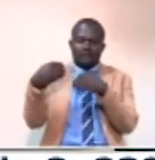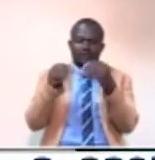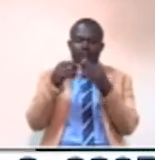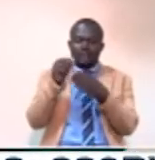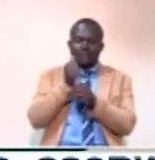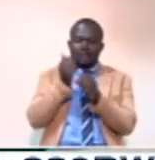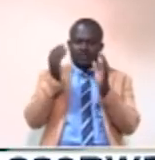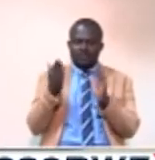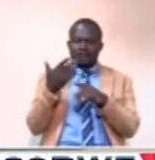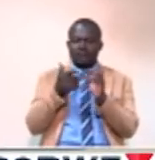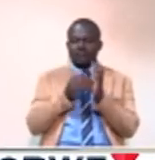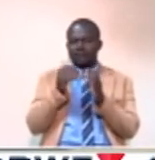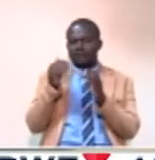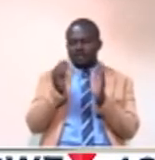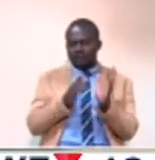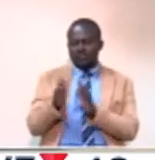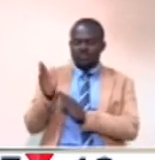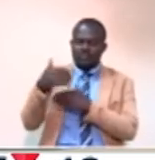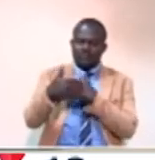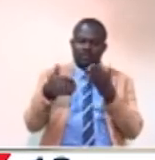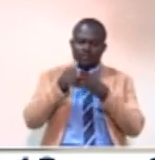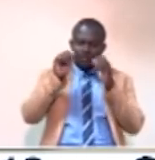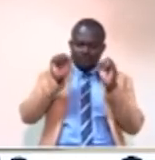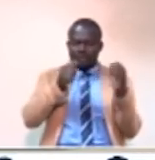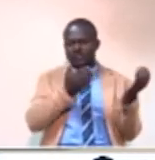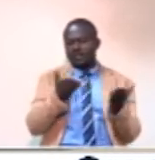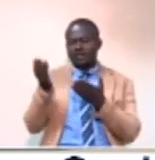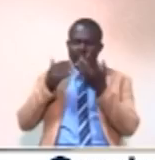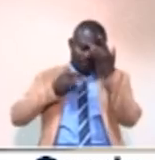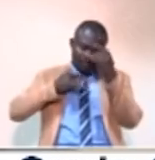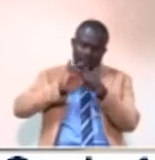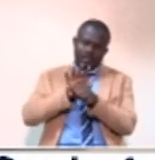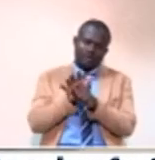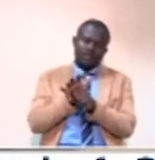abakozi, ndetse no gutunganya ibyumba bishobora kuba byakakira abarwayi ba COVID